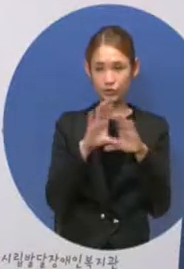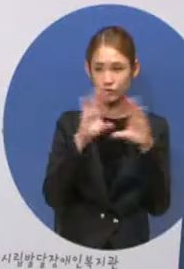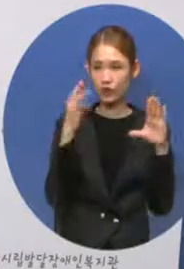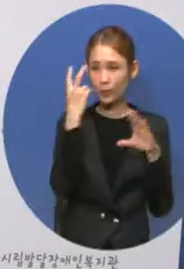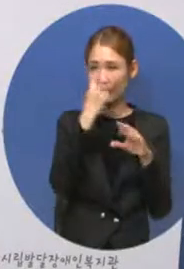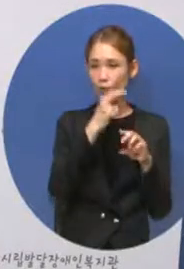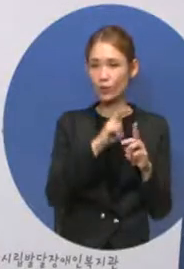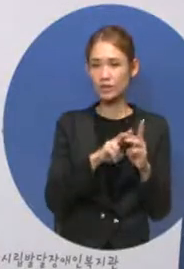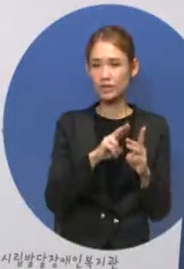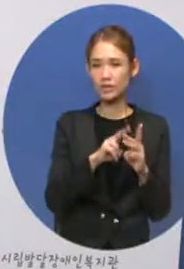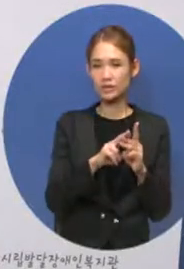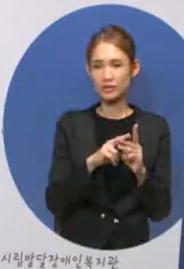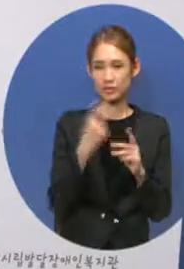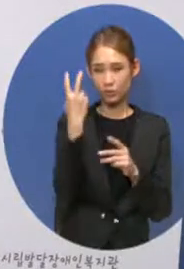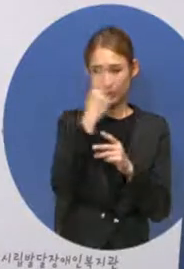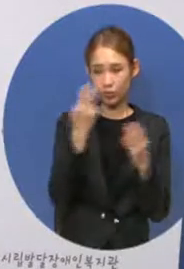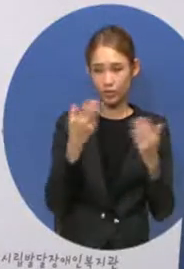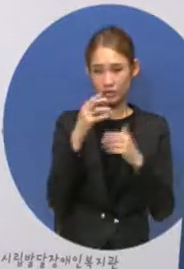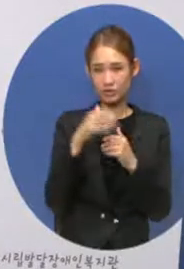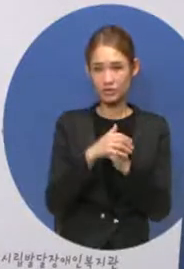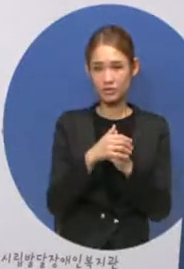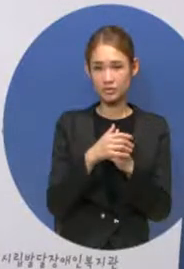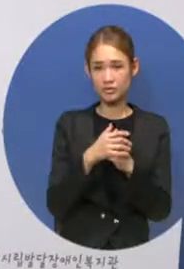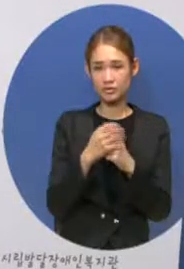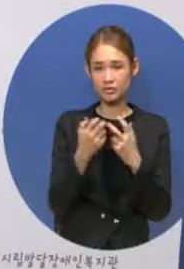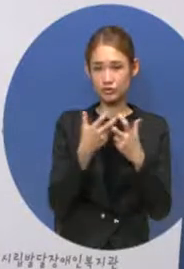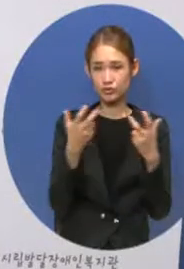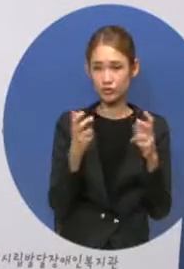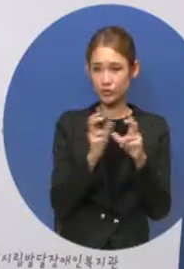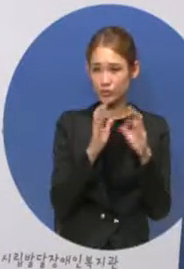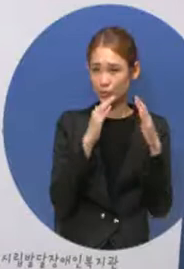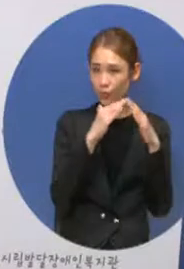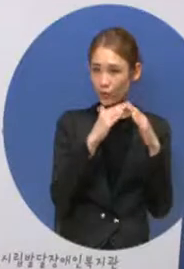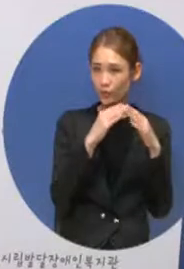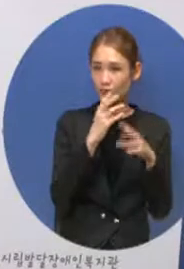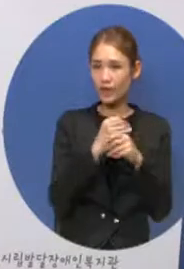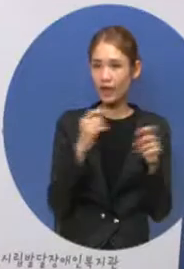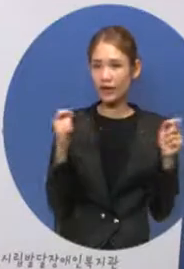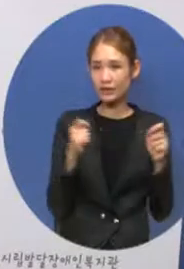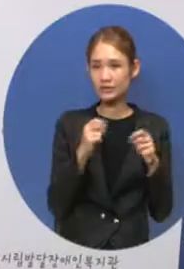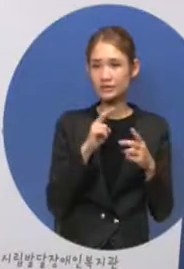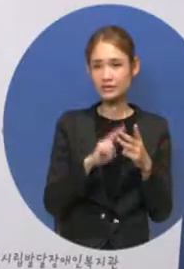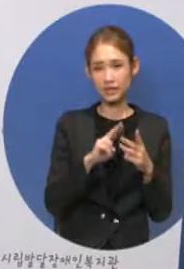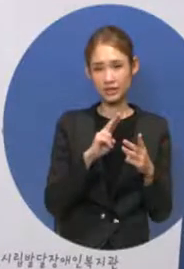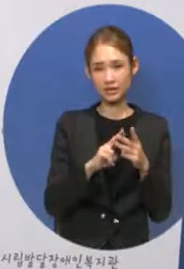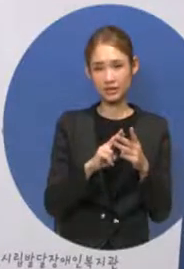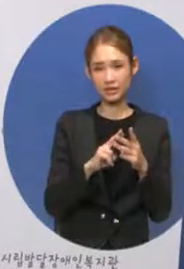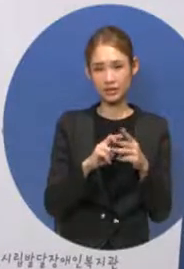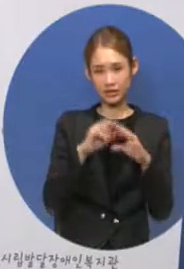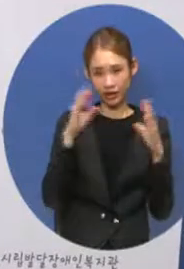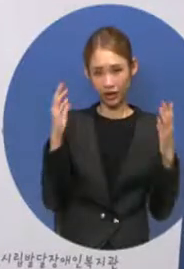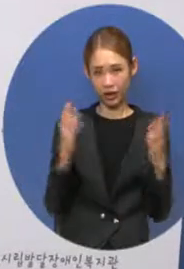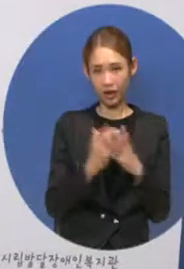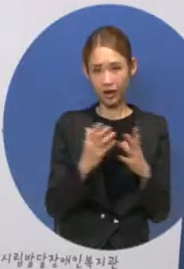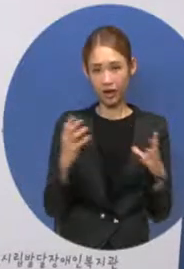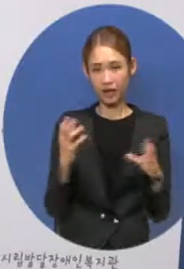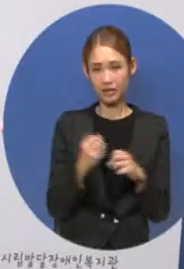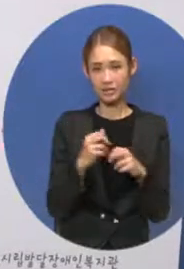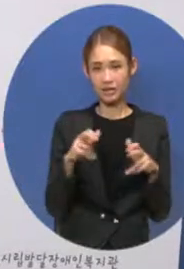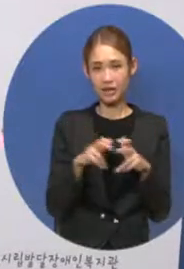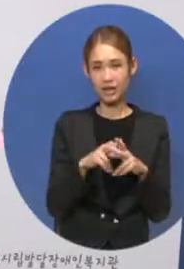보호작업장, 거주시설, 그룹홈, 단기센터, 발달장애평생교육센터부터 시작해서